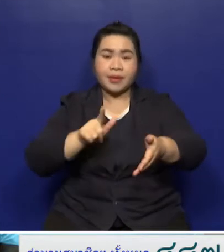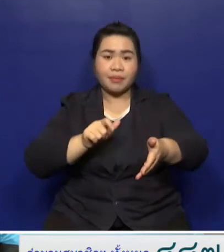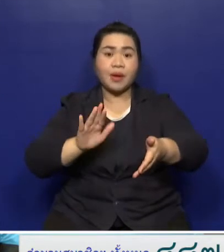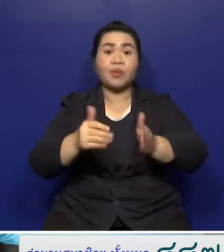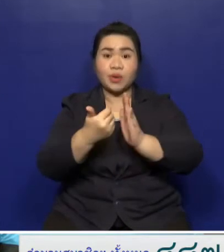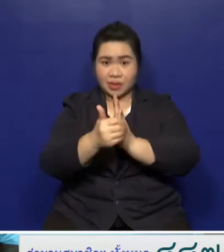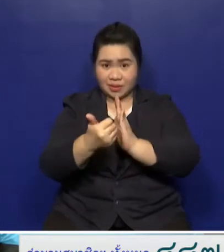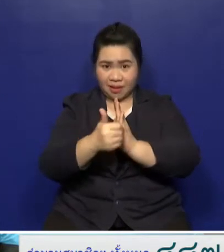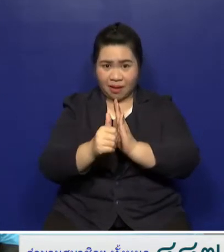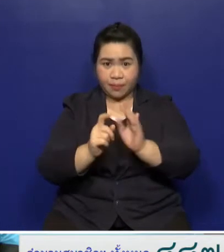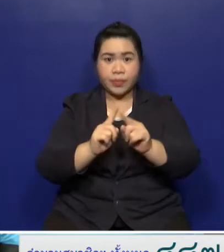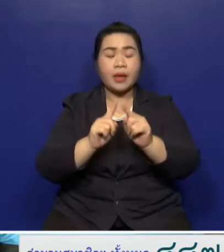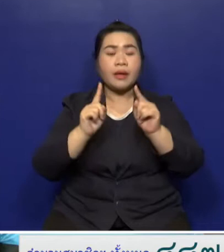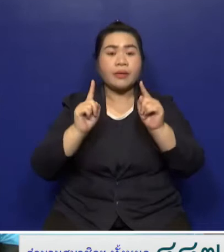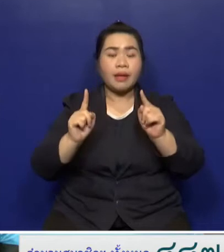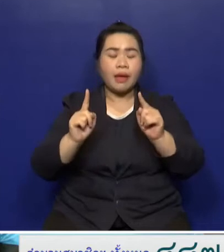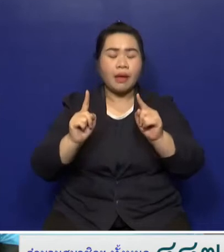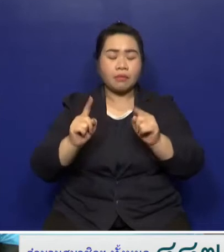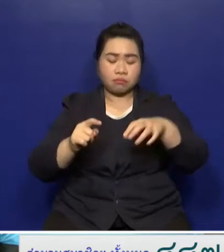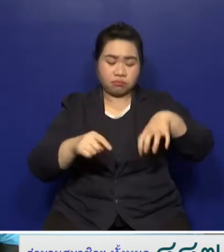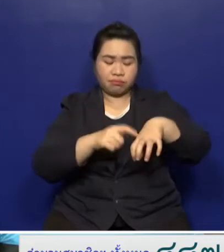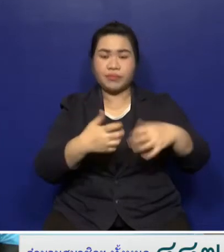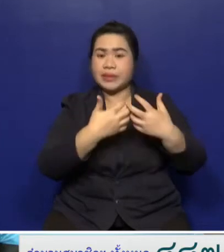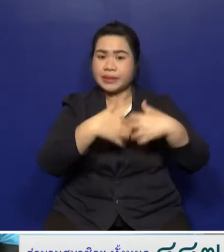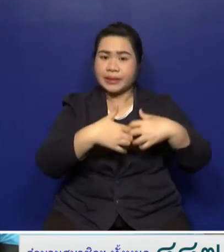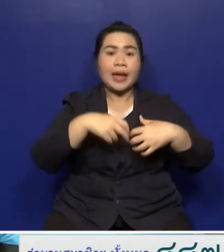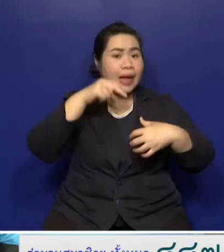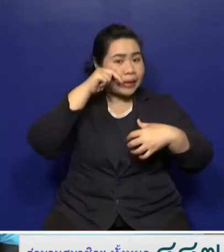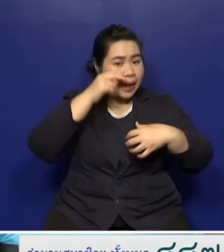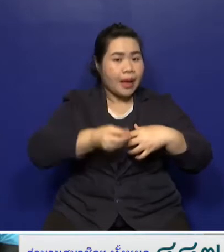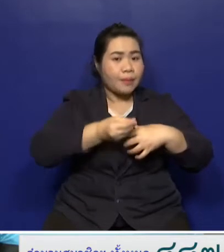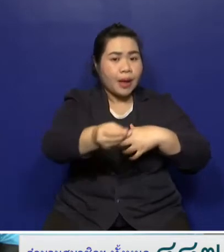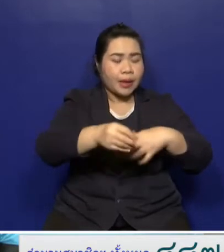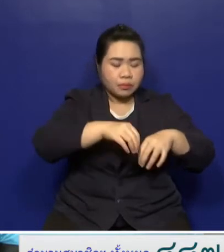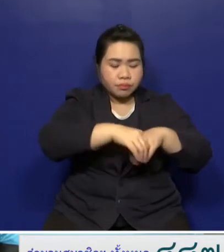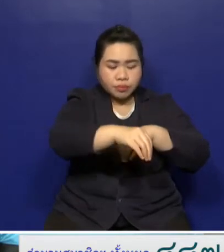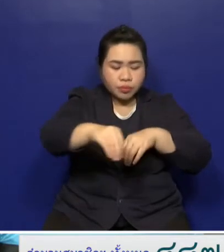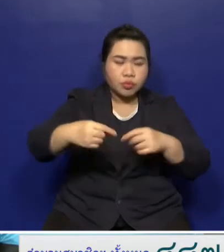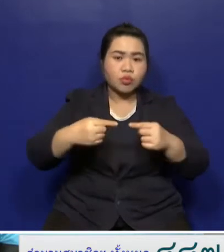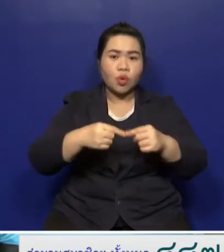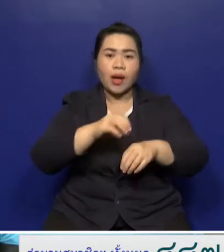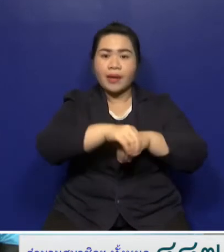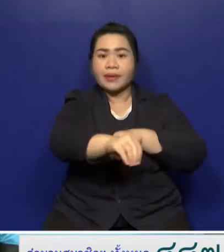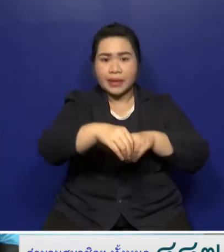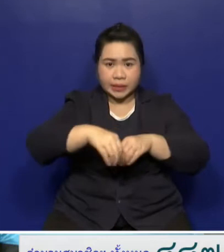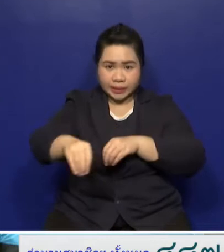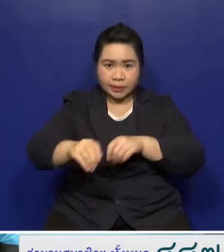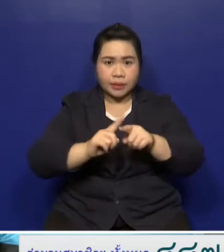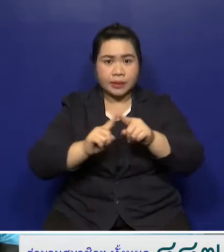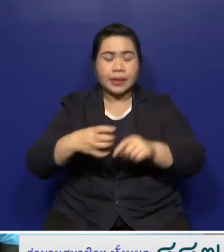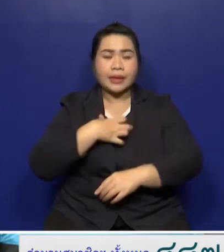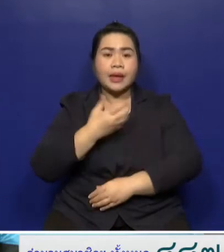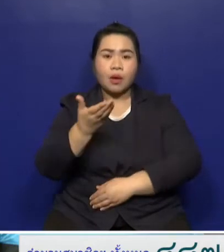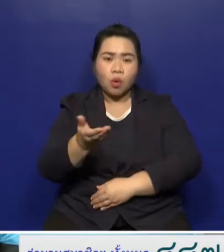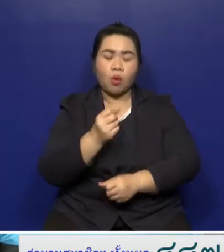ต่ยังขาดสถานีส่งน้ำเพื่อการเกษตรจึงอยากให้เร่งดำเนินการก่อสร้างสถ